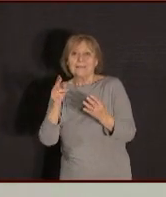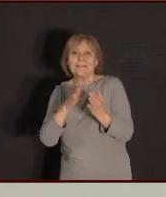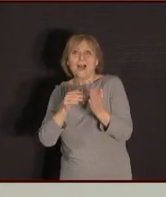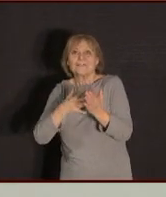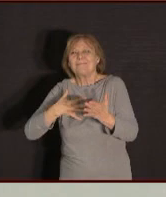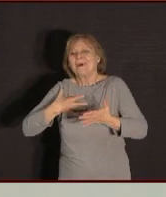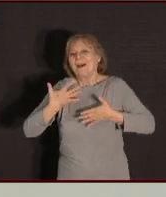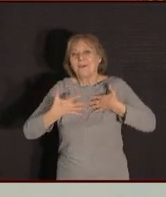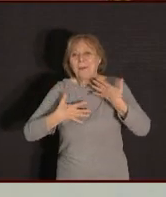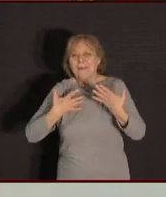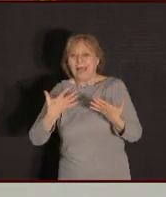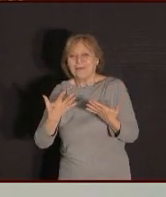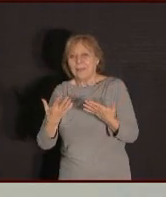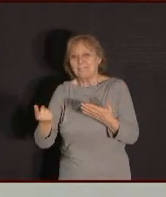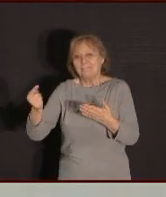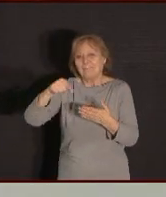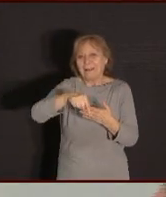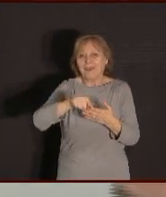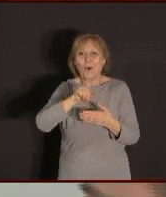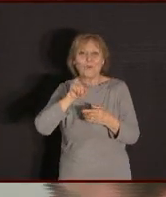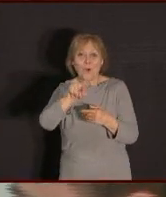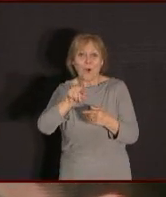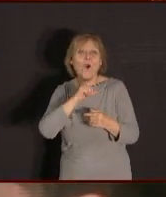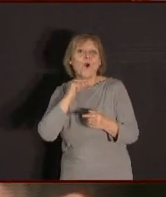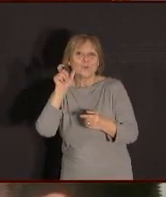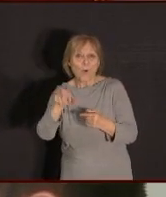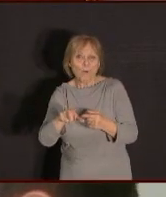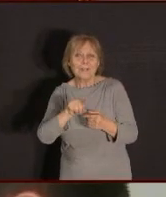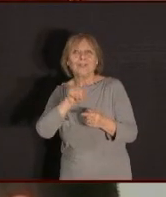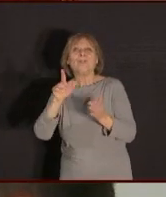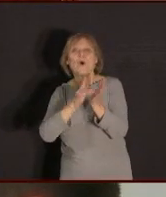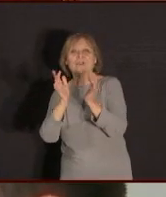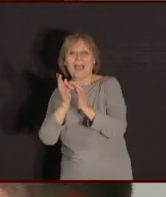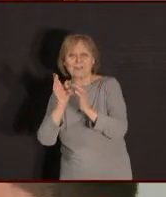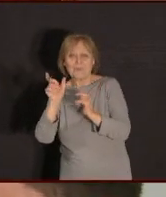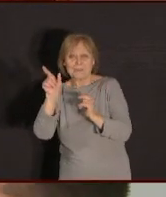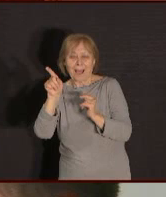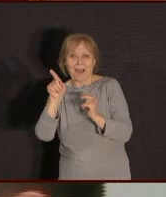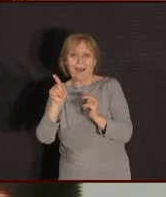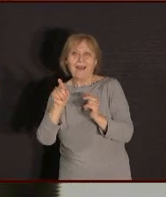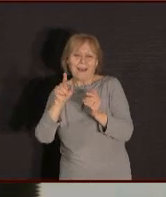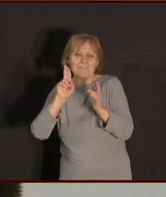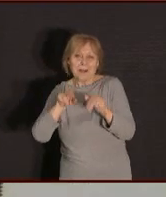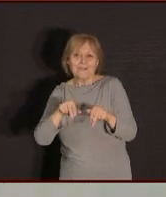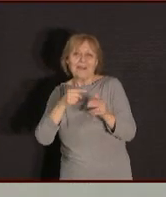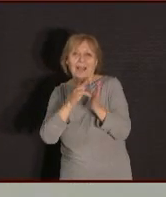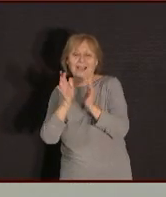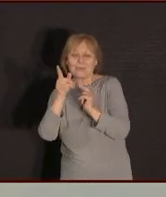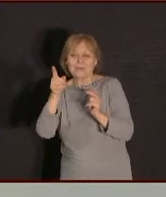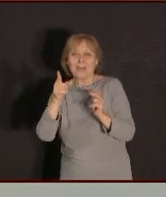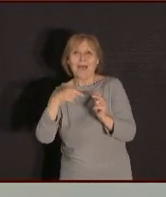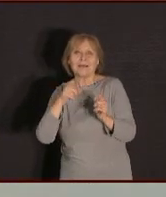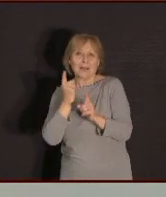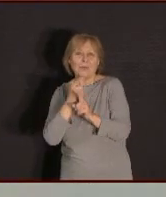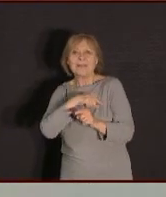pristopijo do duhovnika, do Jezusa, ki je evkarističnega Jezusa, pa se tudi mi, ki slišimo, bi